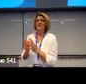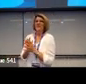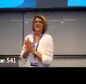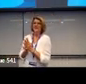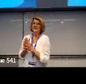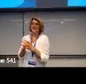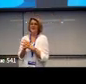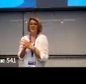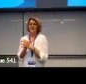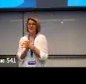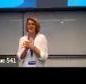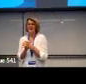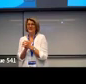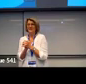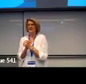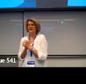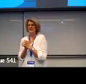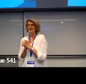Donc,